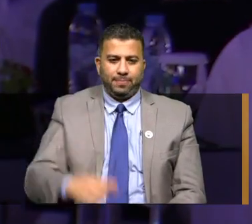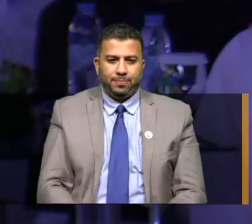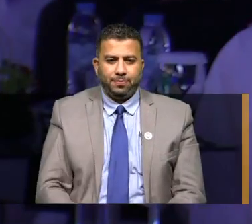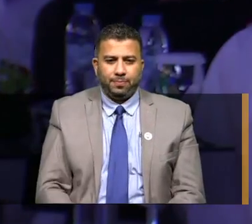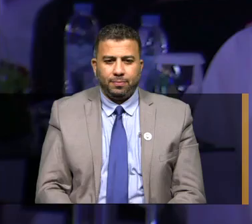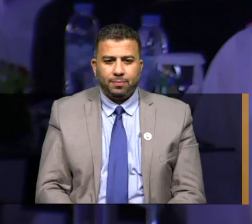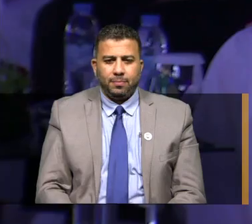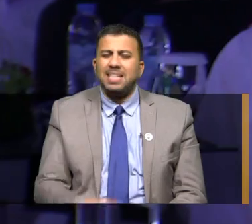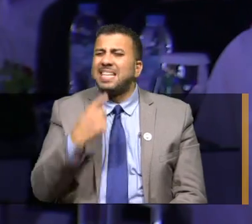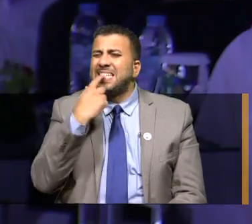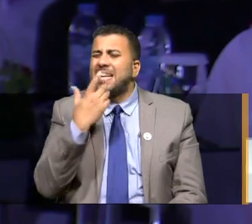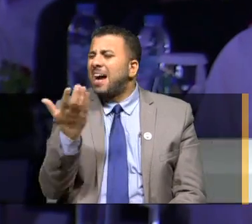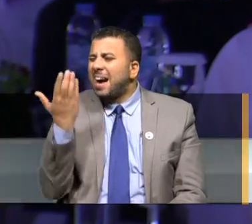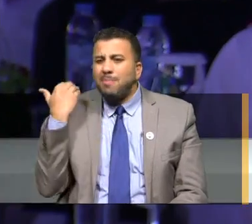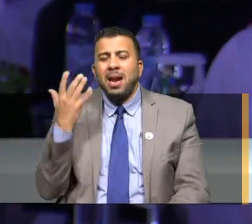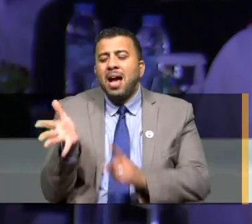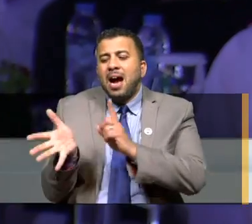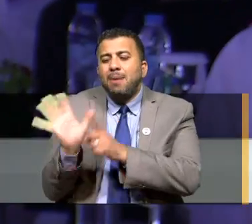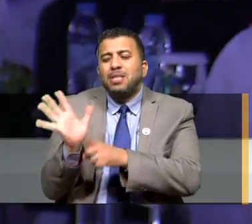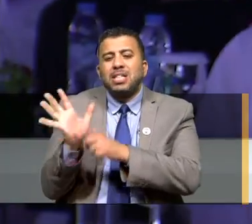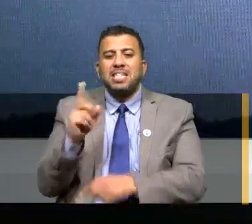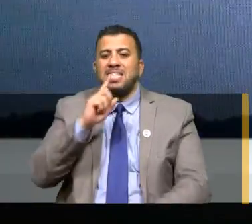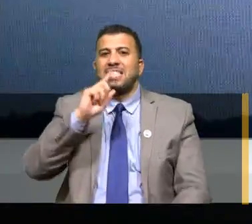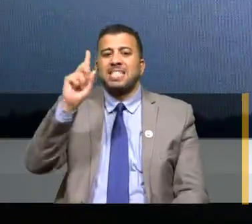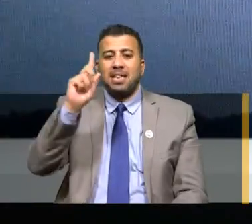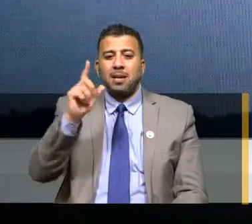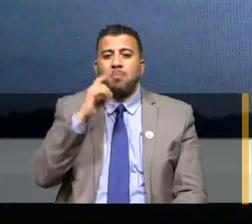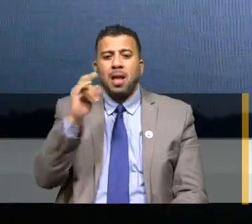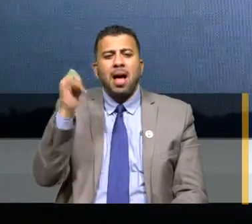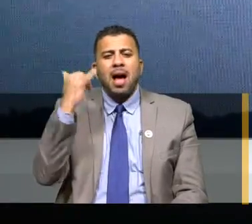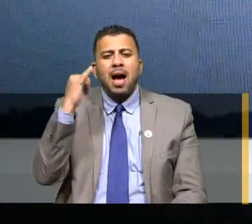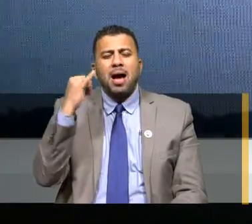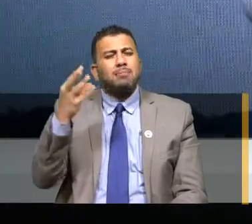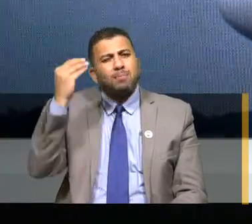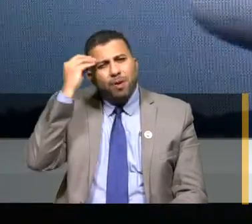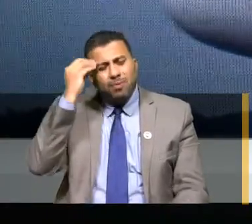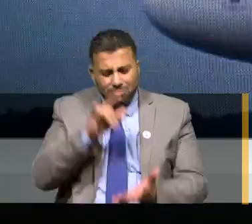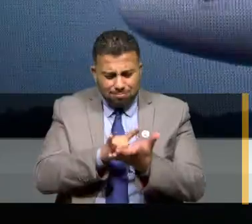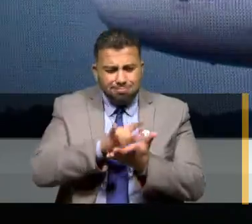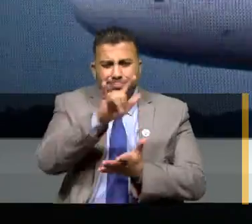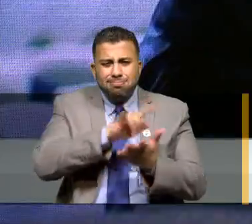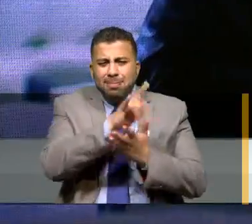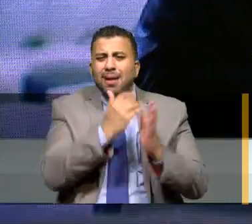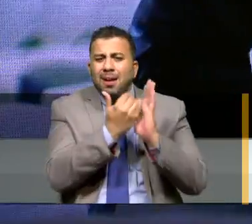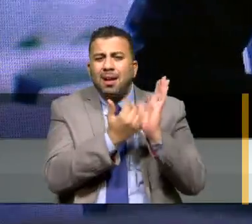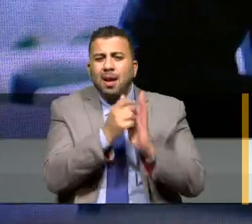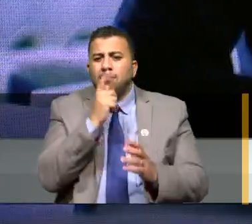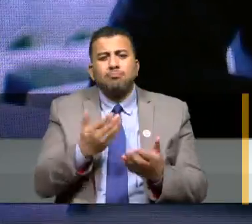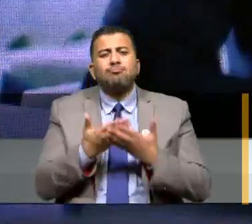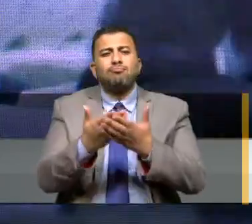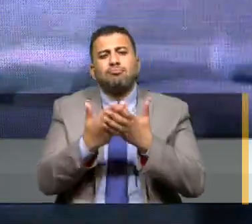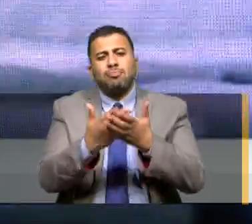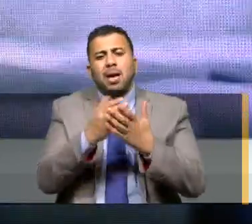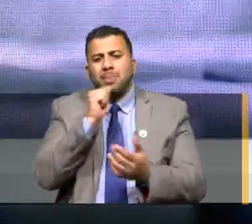قبل 15 عاماً من اليوم كانت العربية للطيران ومفهوم الناقلات الاقتصادية التي تقدم